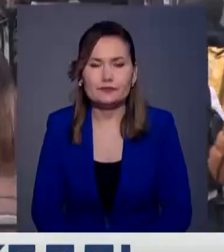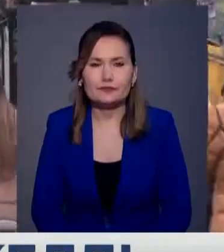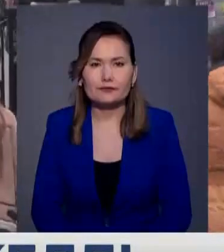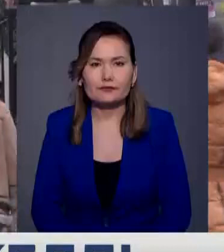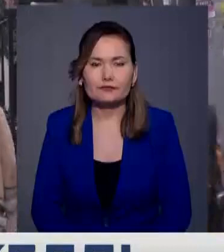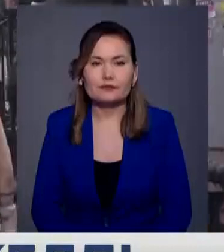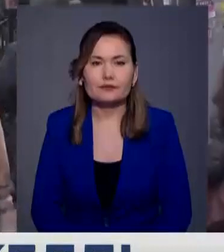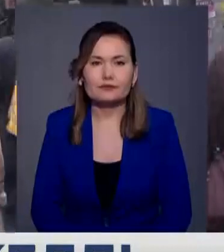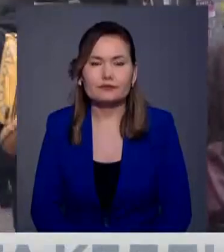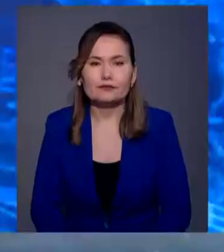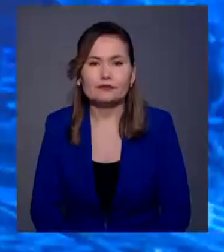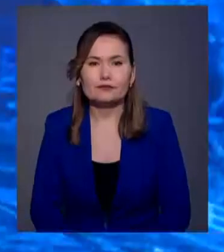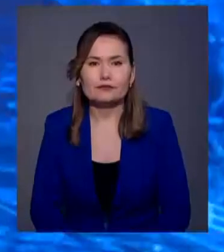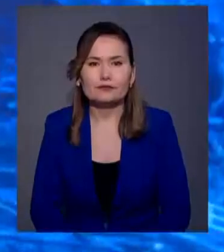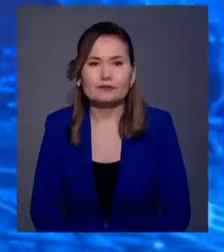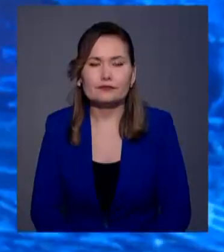Украинадан.